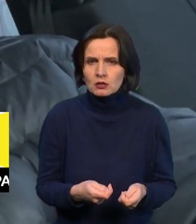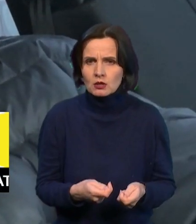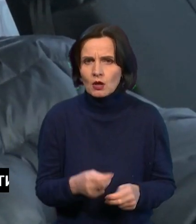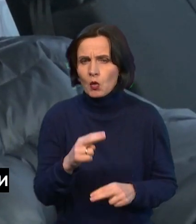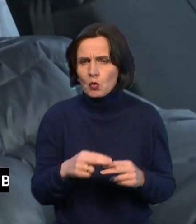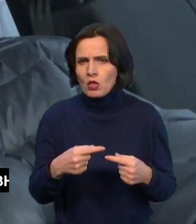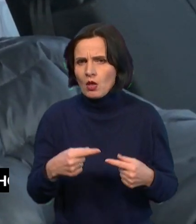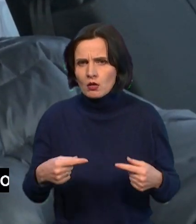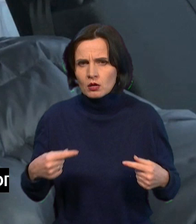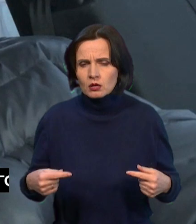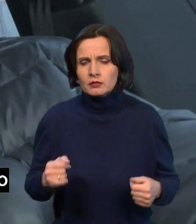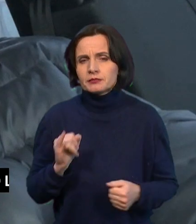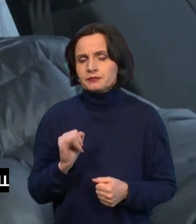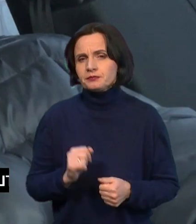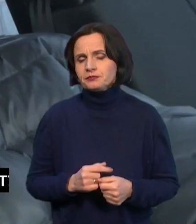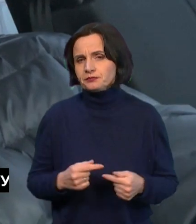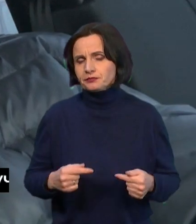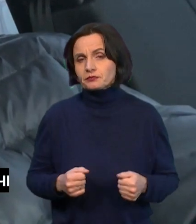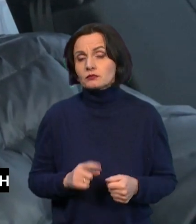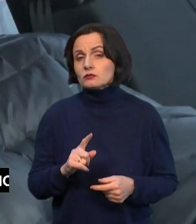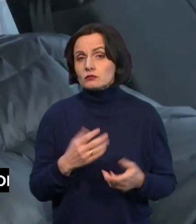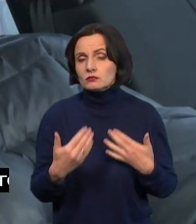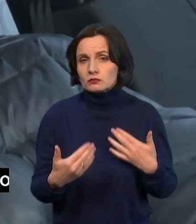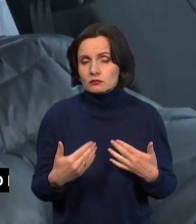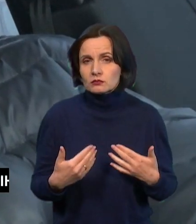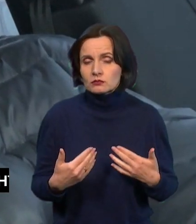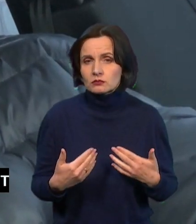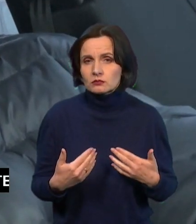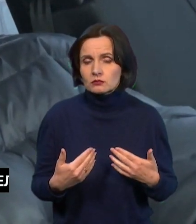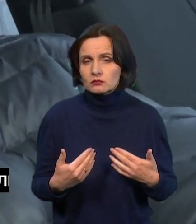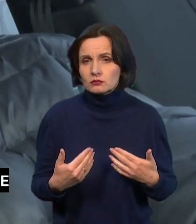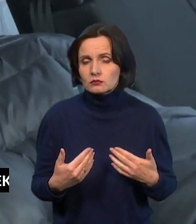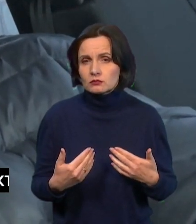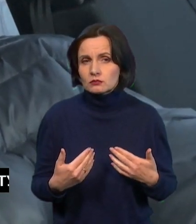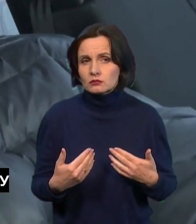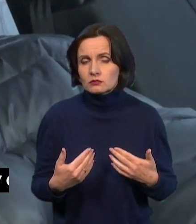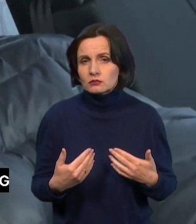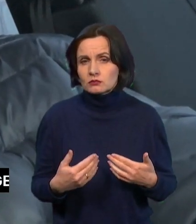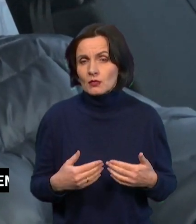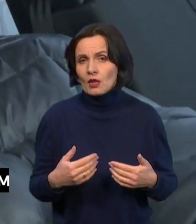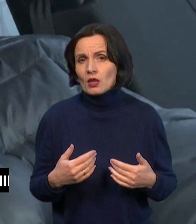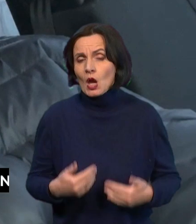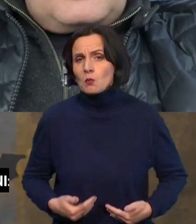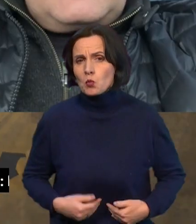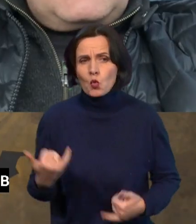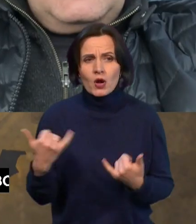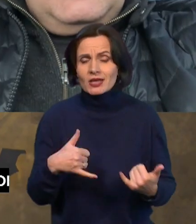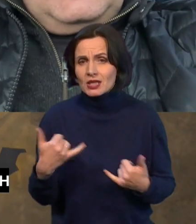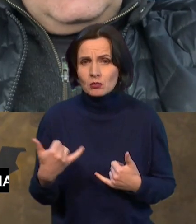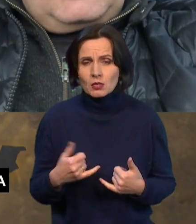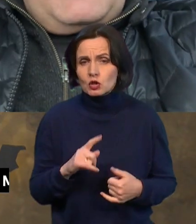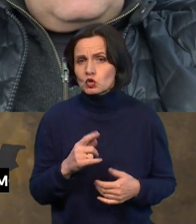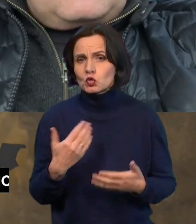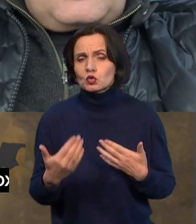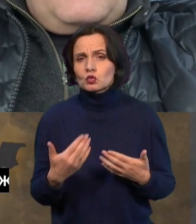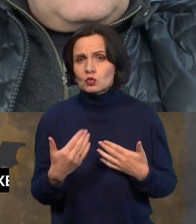будівельних сумішів і будівельних матеріалів. Що стосується власне, побутової хімії, що стосується